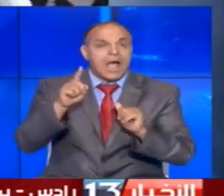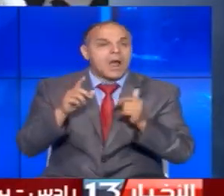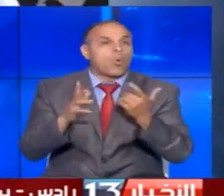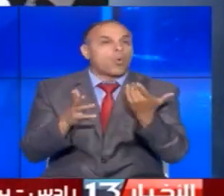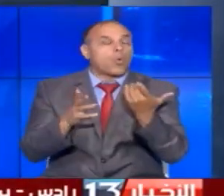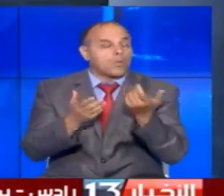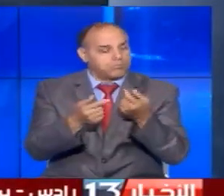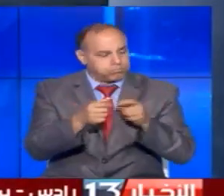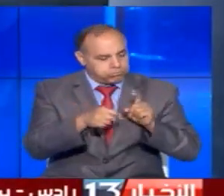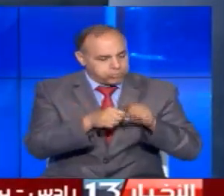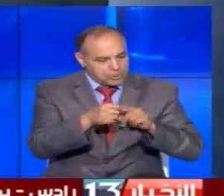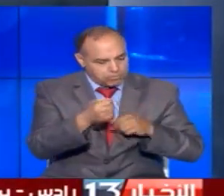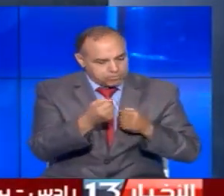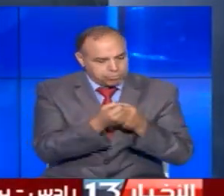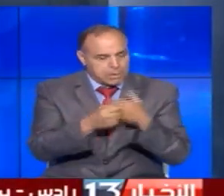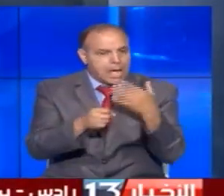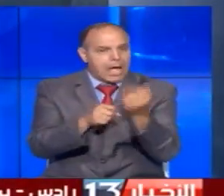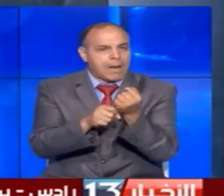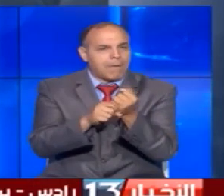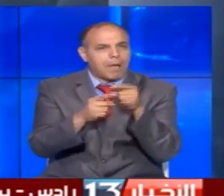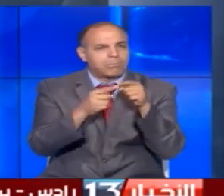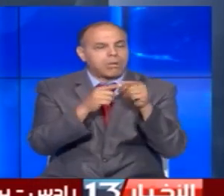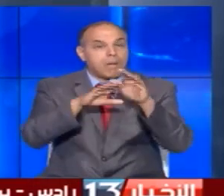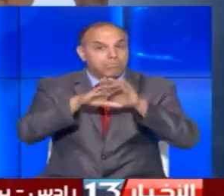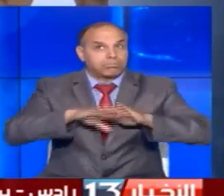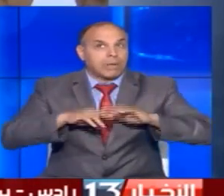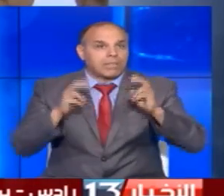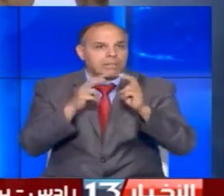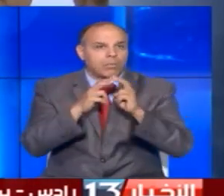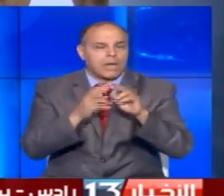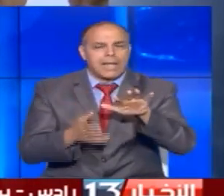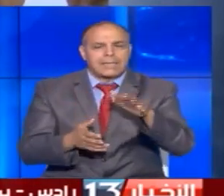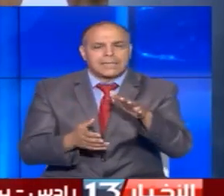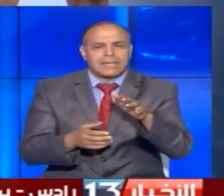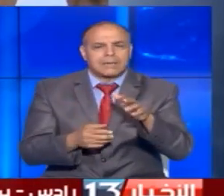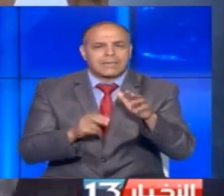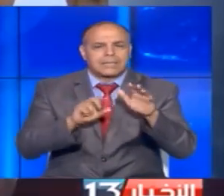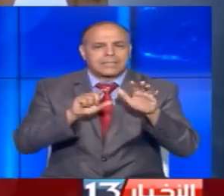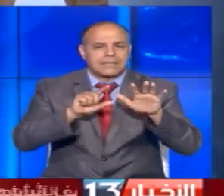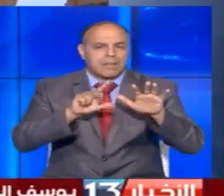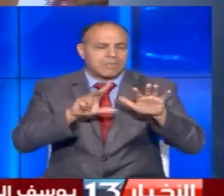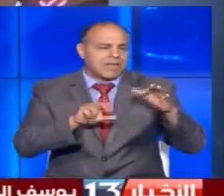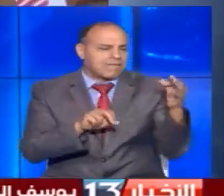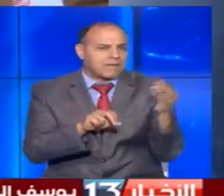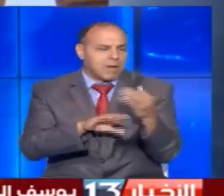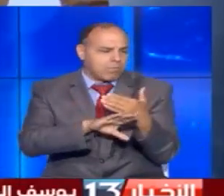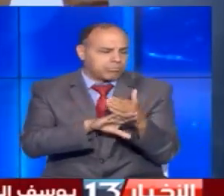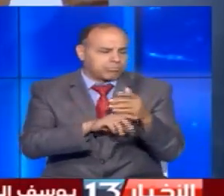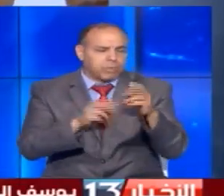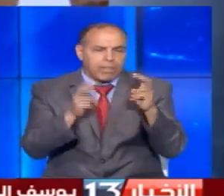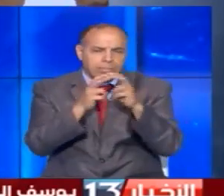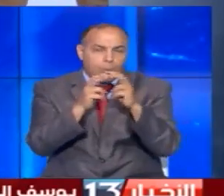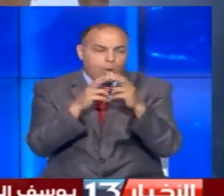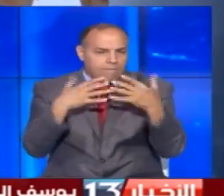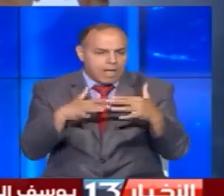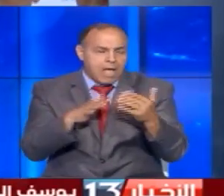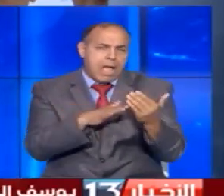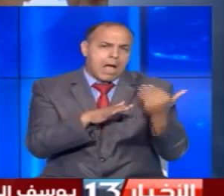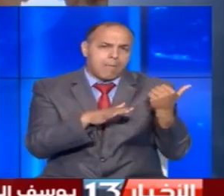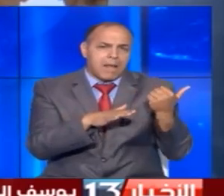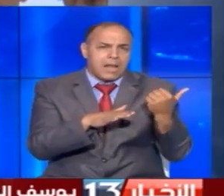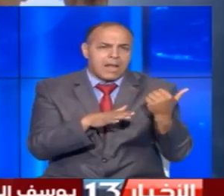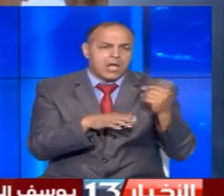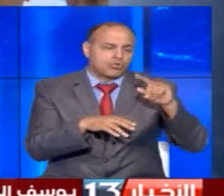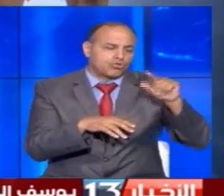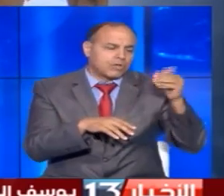مساهمه في تحقيق التقرير سبعه وثمانين بالمائه من الانتاج التونسيه بعدما كنا اطلقنا